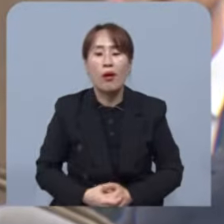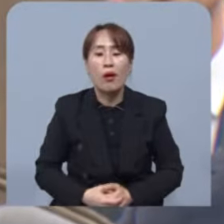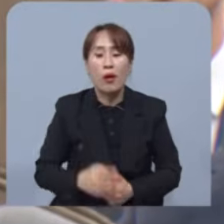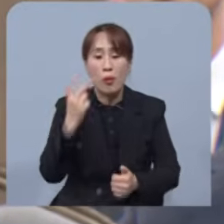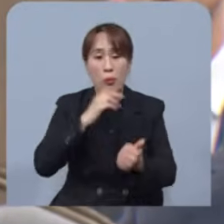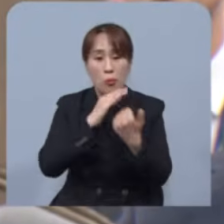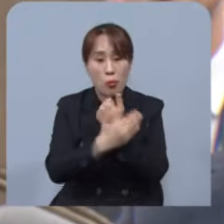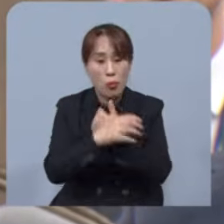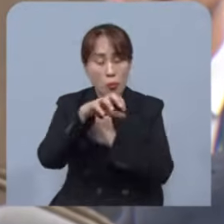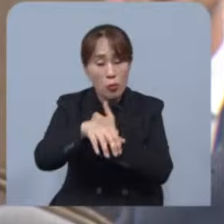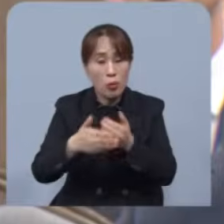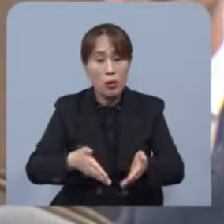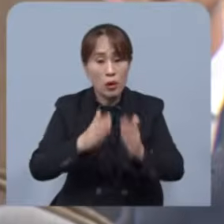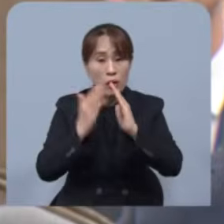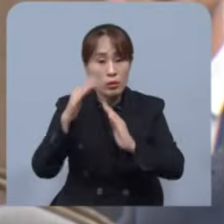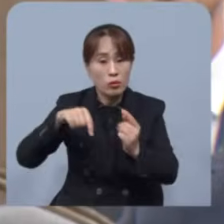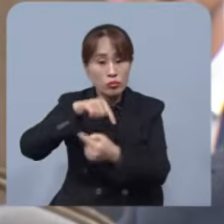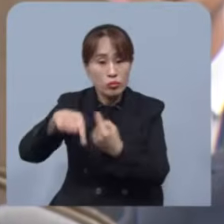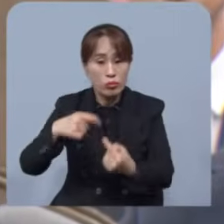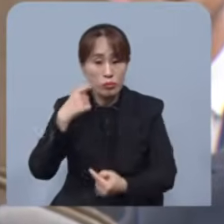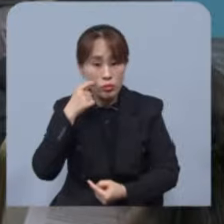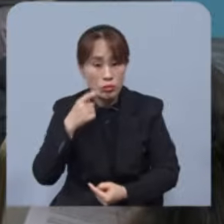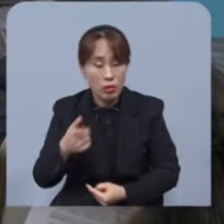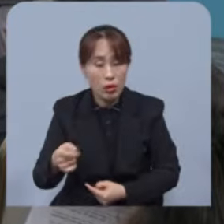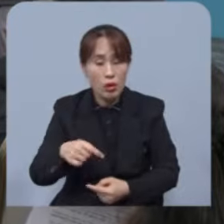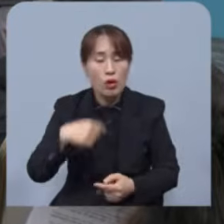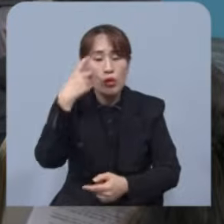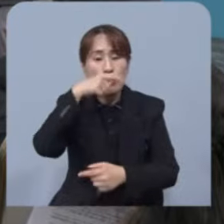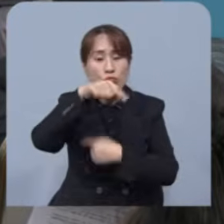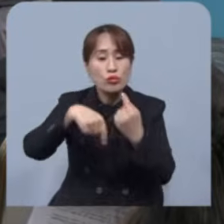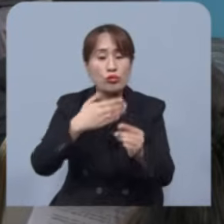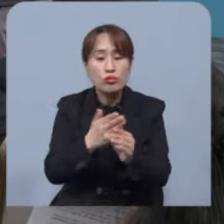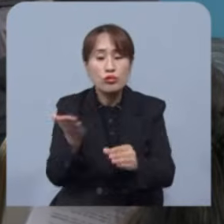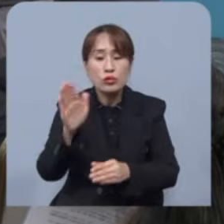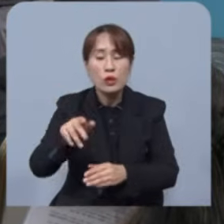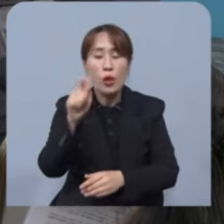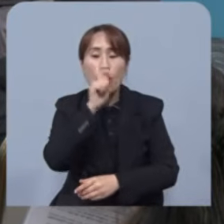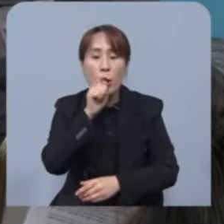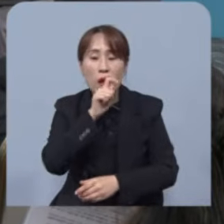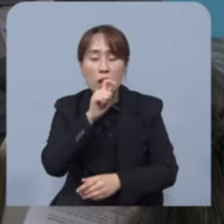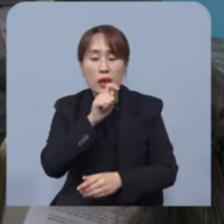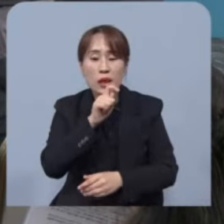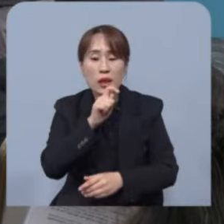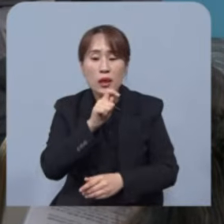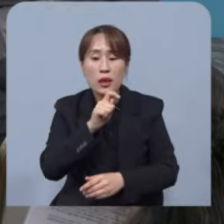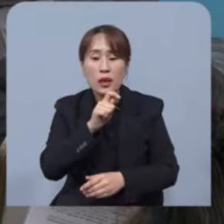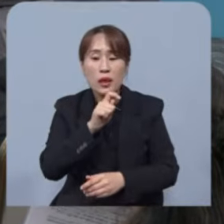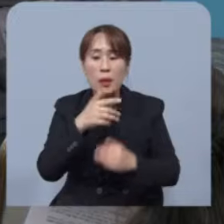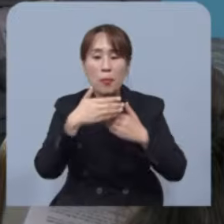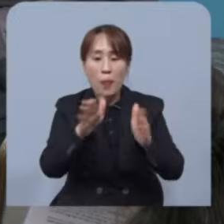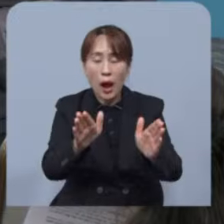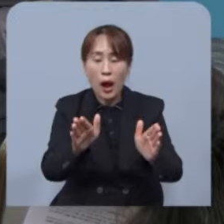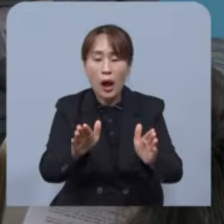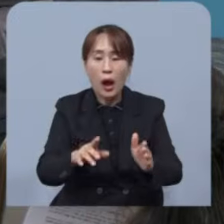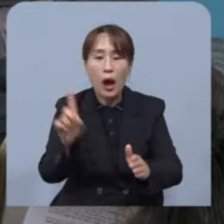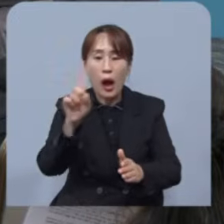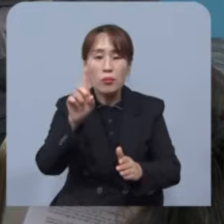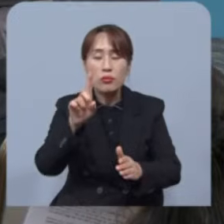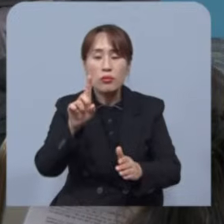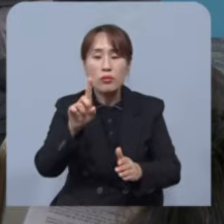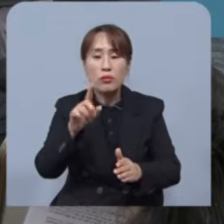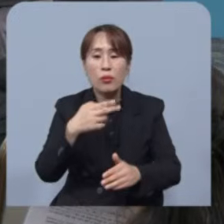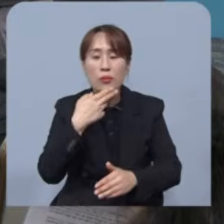그렇기 때문에 보호소를 지었는데 운영을 안 한다 그 말이에요? 아니요, 운영하고 있습니다. 근데 고양이는 고양이 방에 아무것도